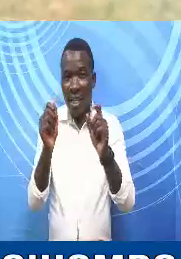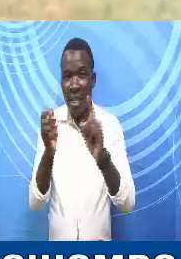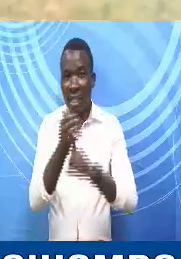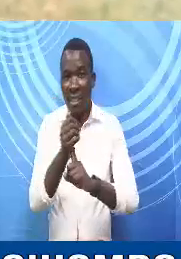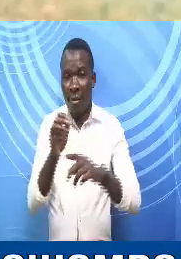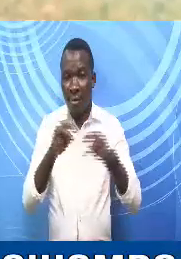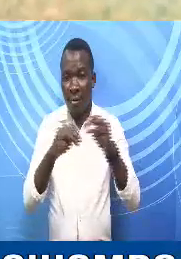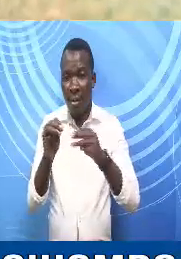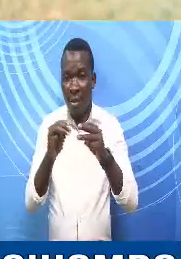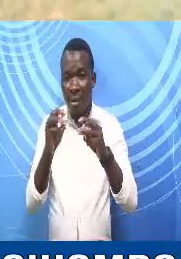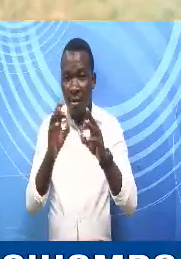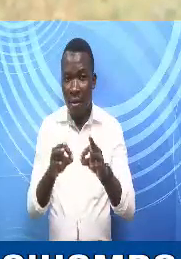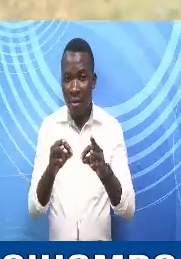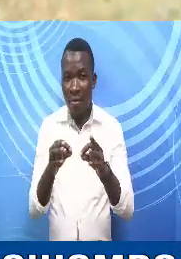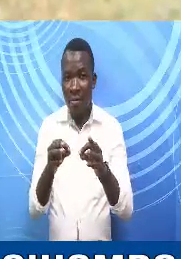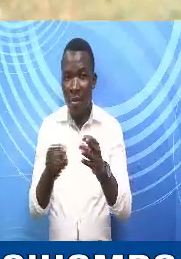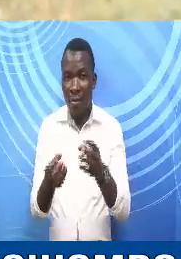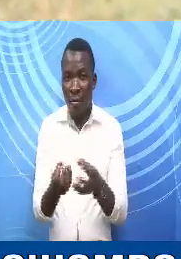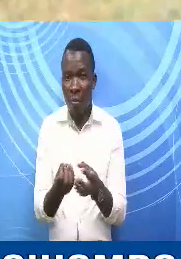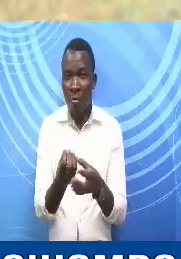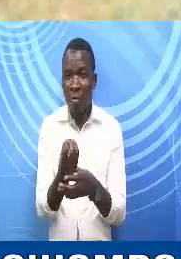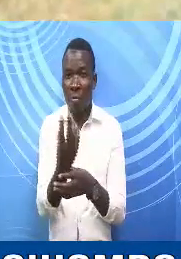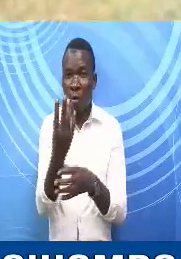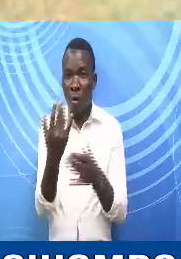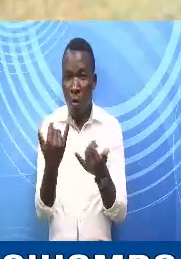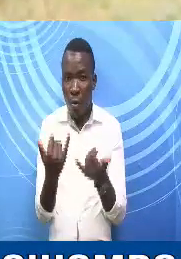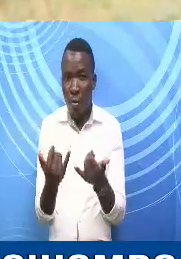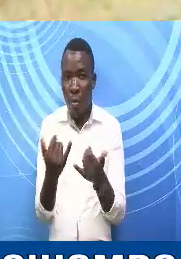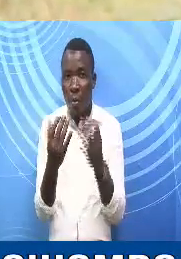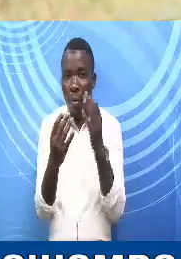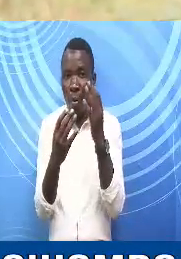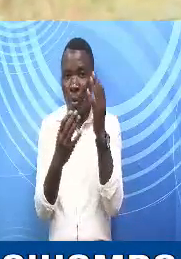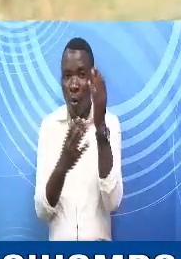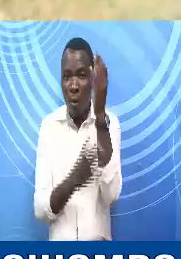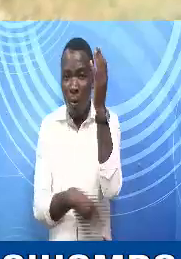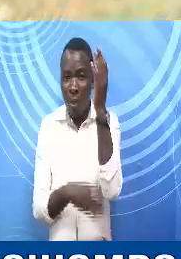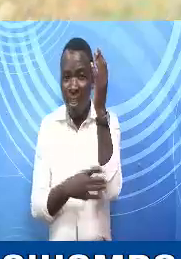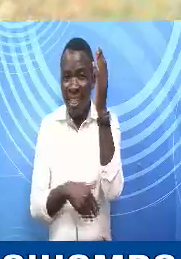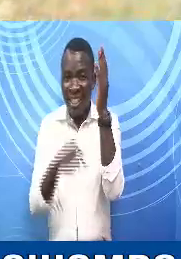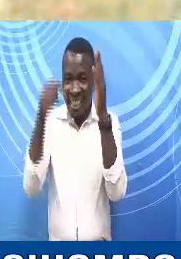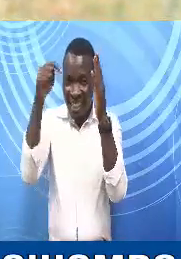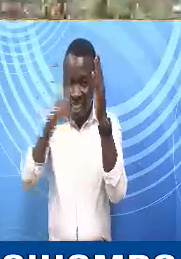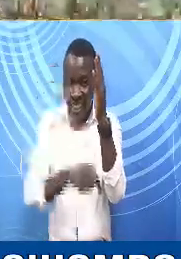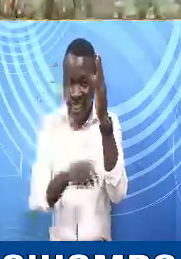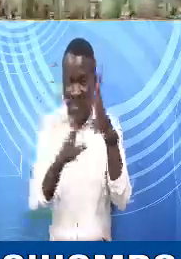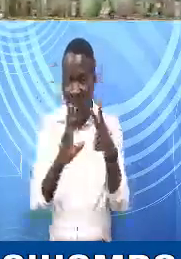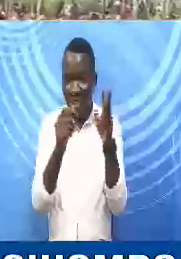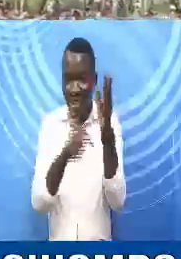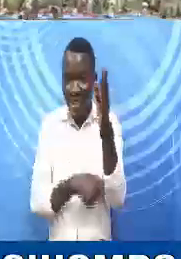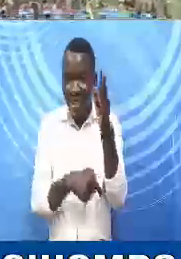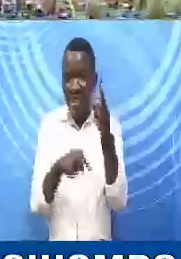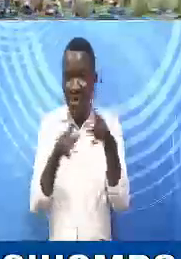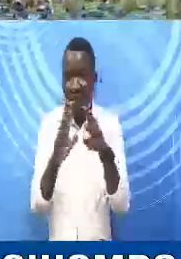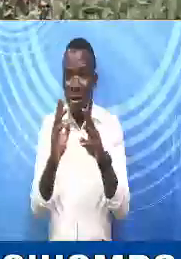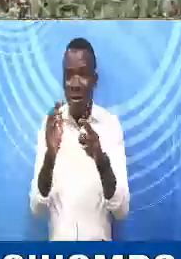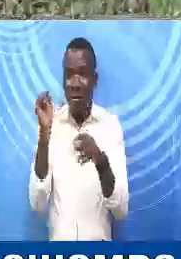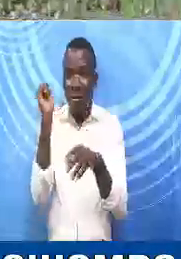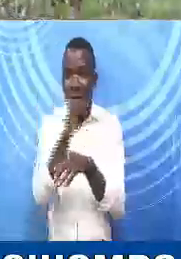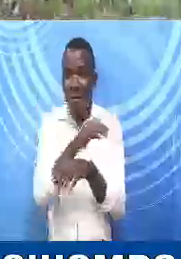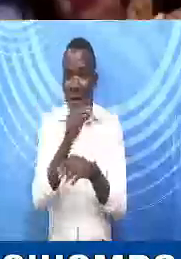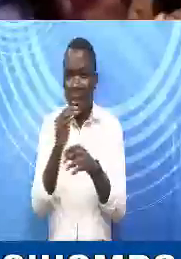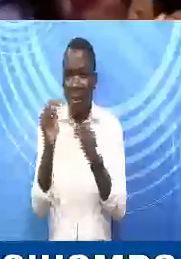y'imyaka twejeje ubu mbese ubukene numva ngiye mu nzira njya bukene cyane ku buryo burenze urugero. Nubwo inzego zitandukanye